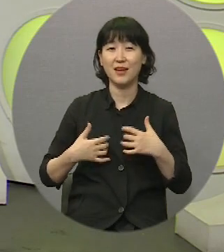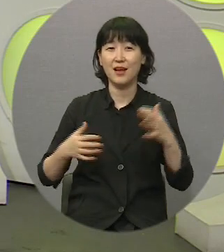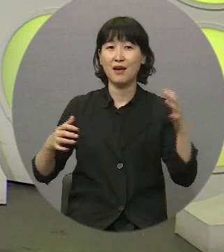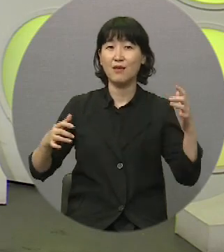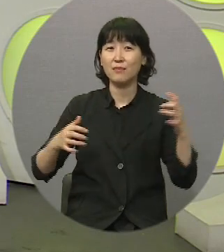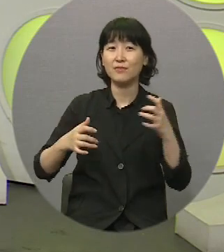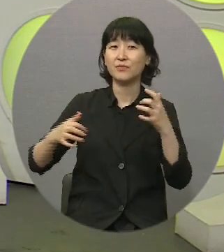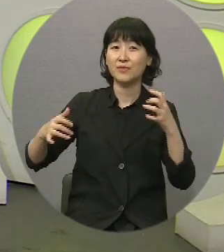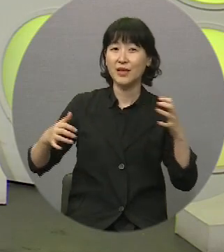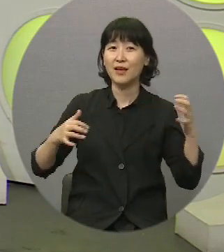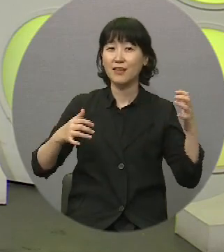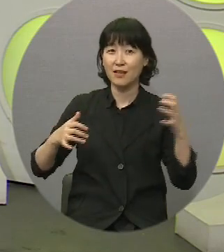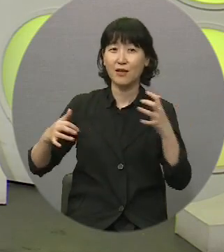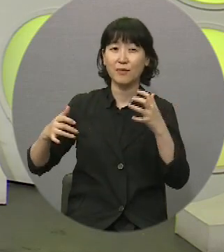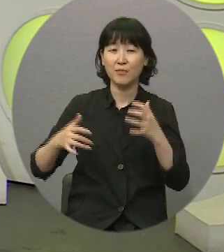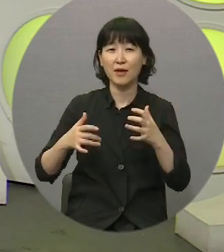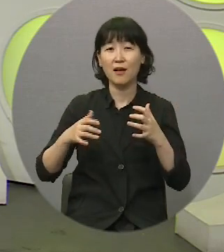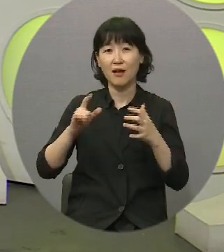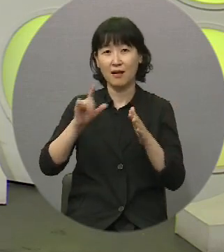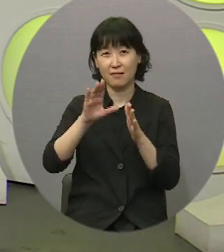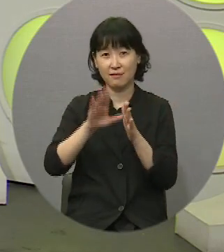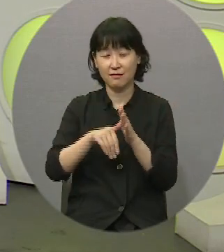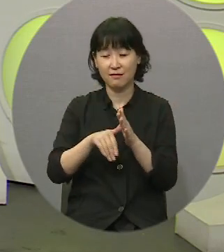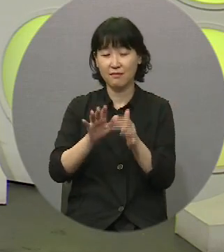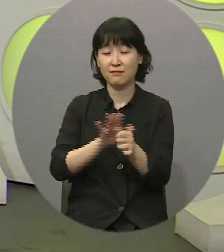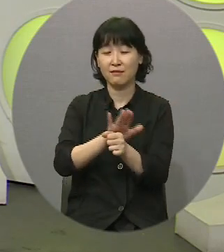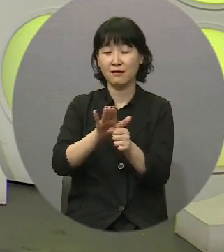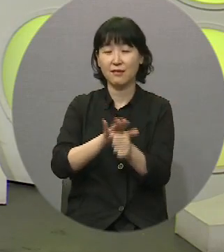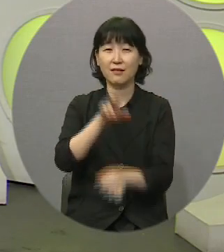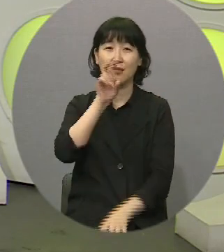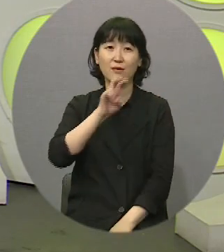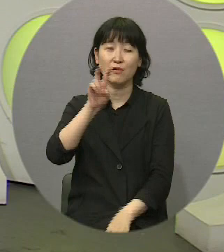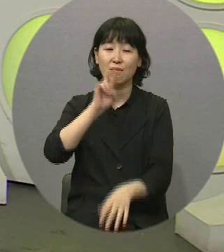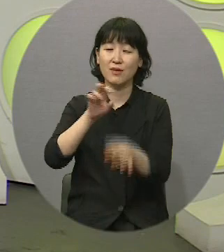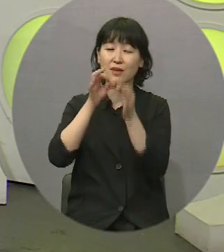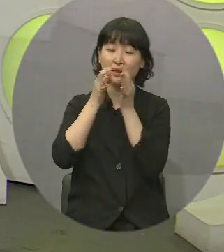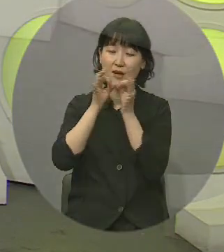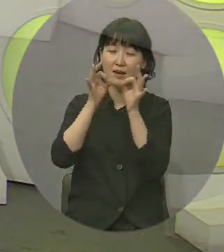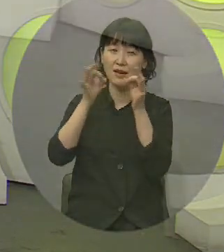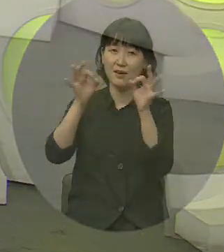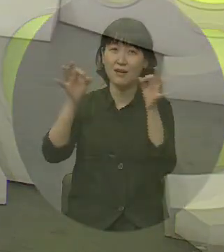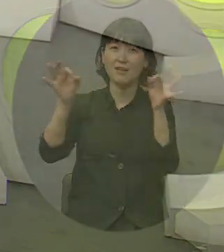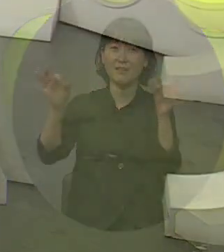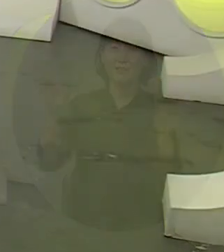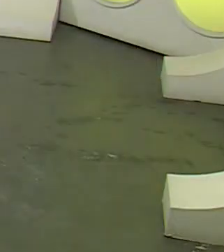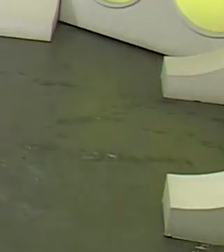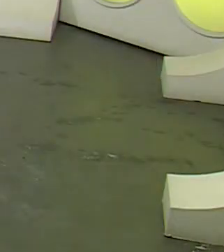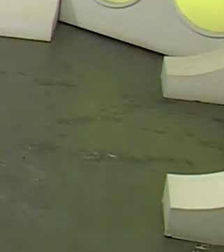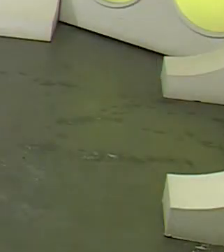송풍금을 울리면서 사랑 노래 불렀었지